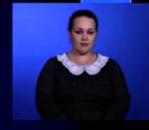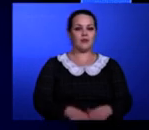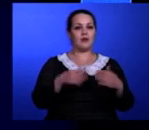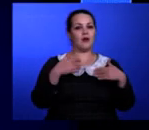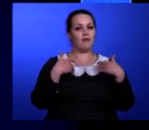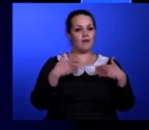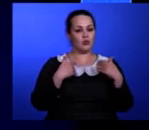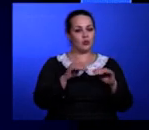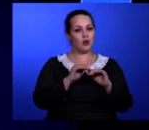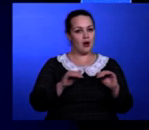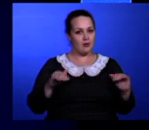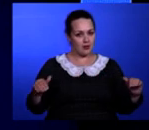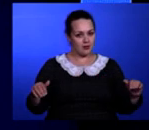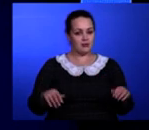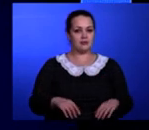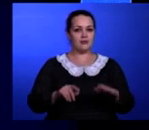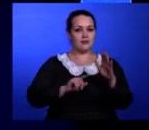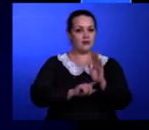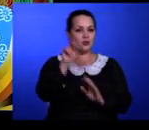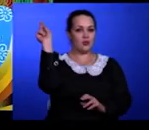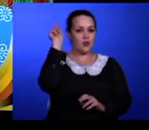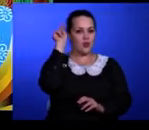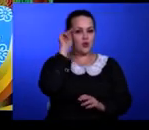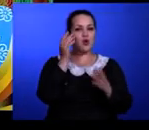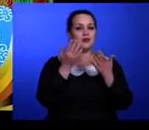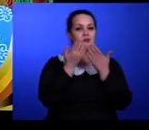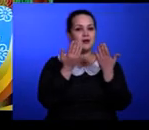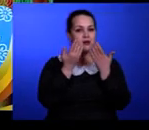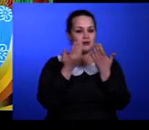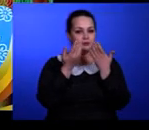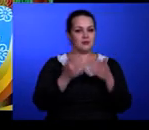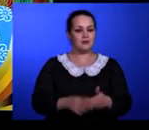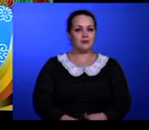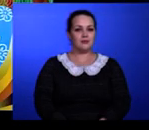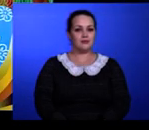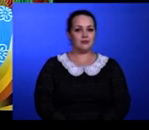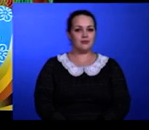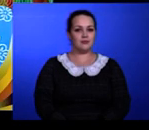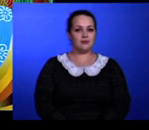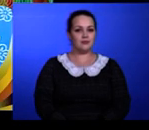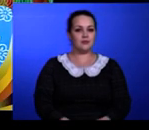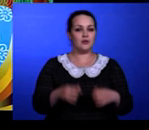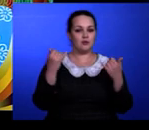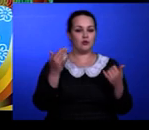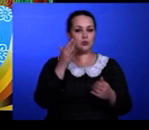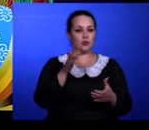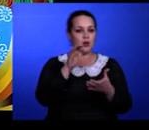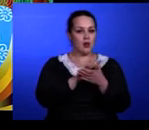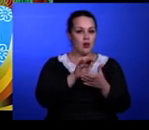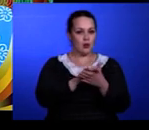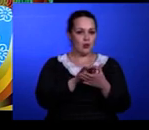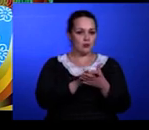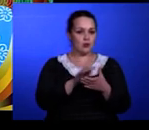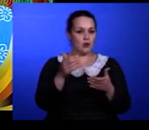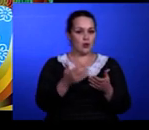здравствуйте ребята начинаем урок в тени и сегодня мы с вами будем знакомиться с